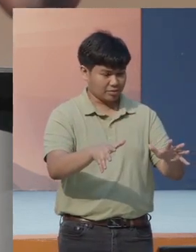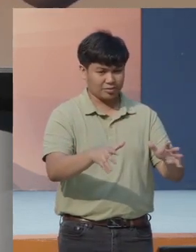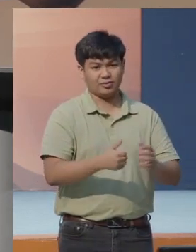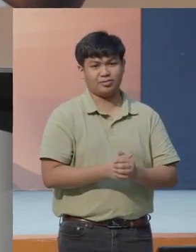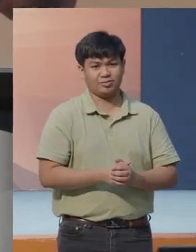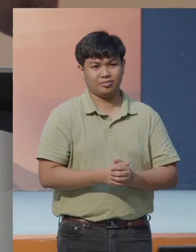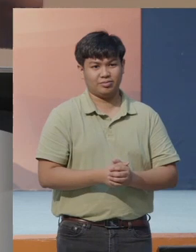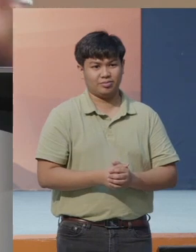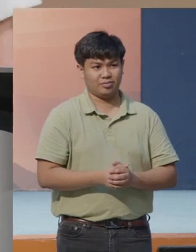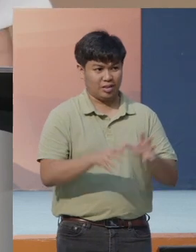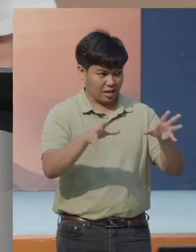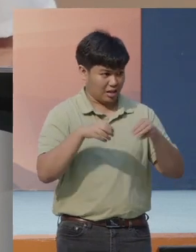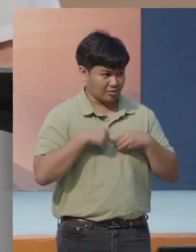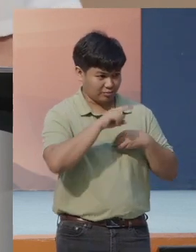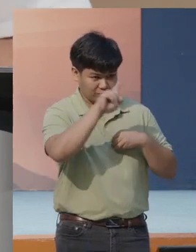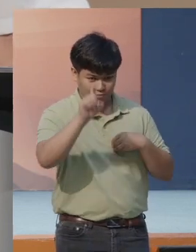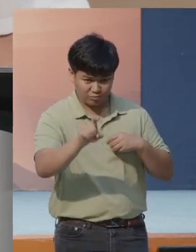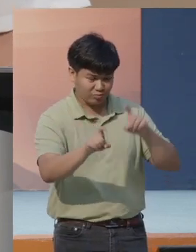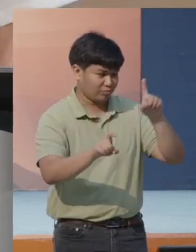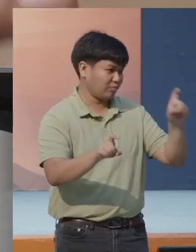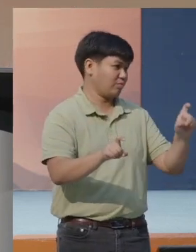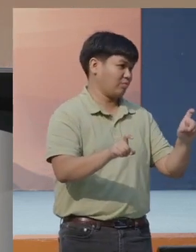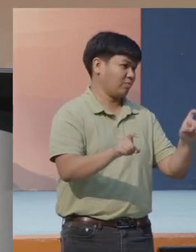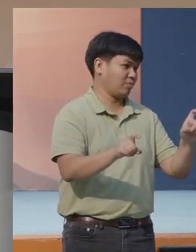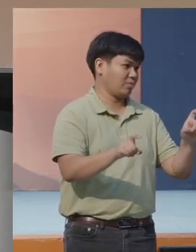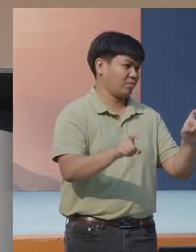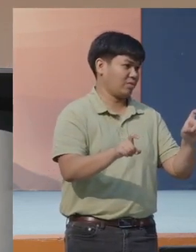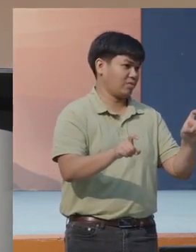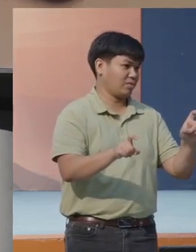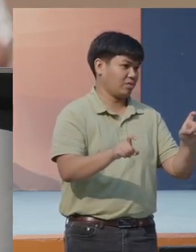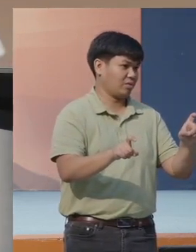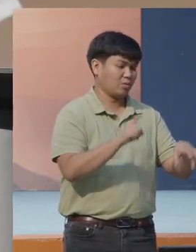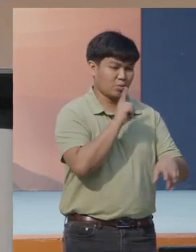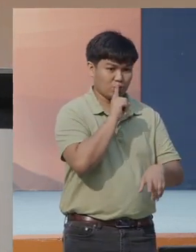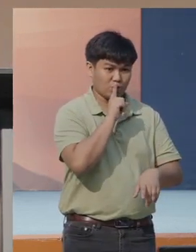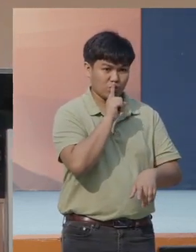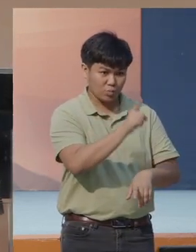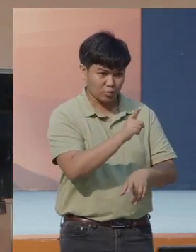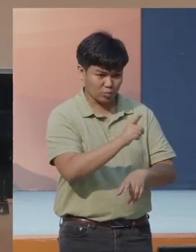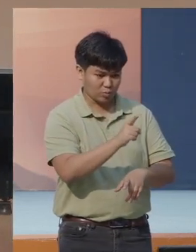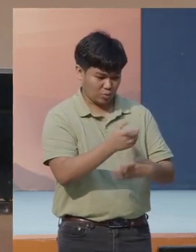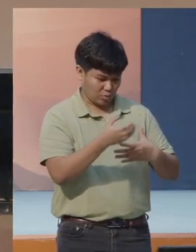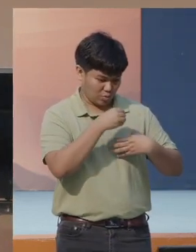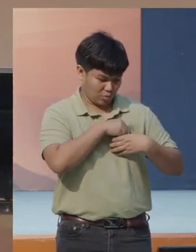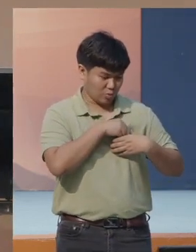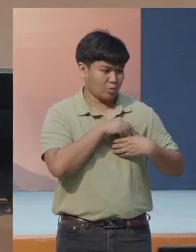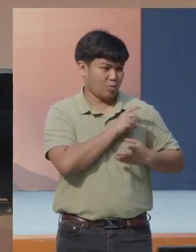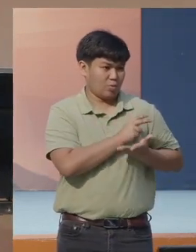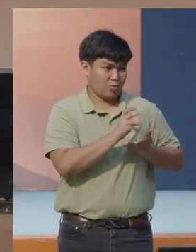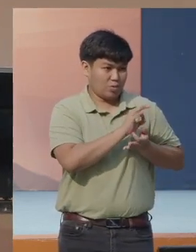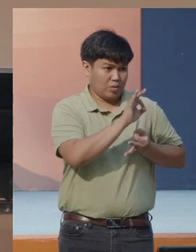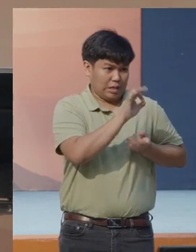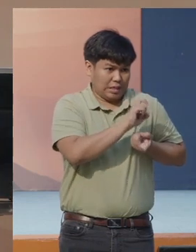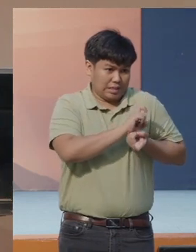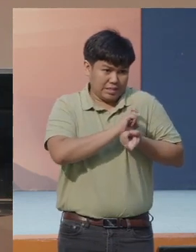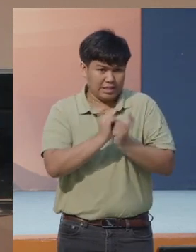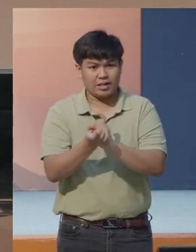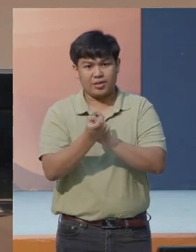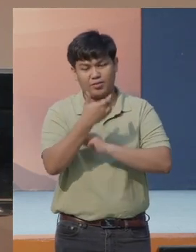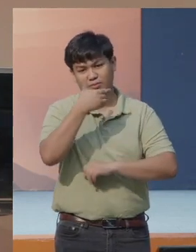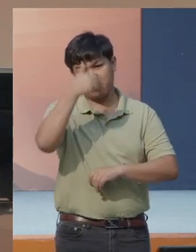Will you receive it? And will you indeed change for the better?